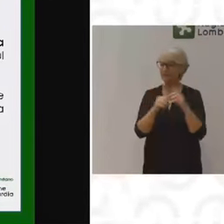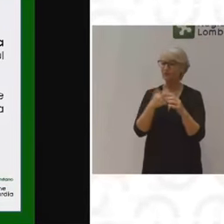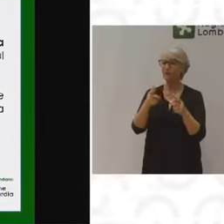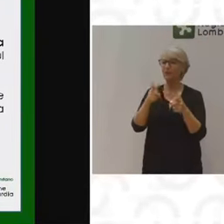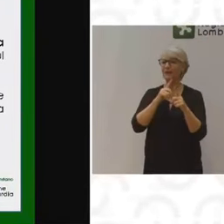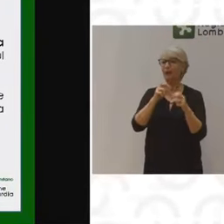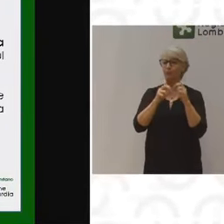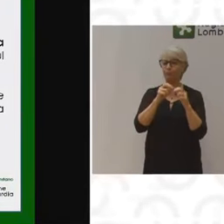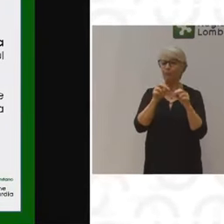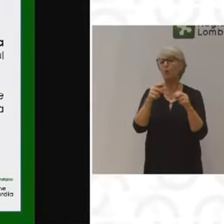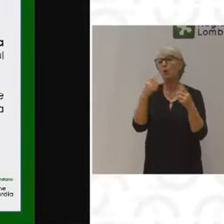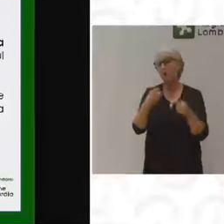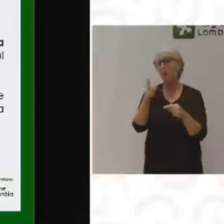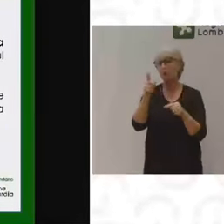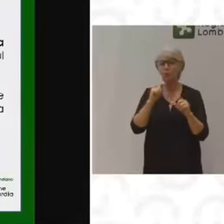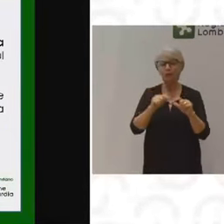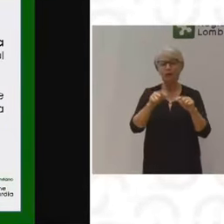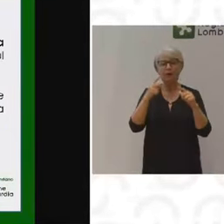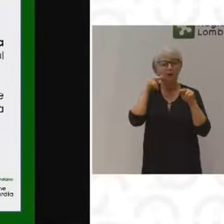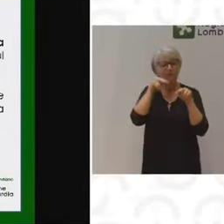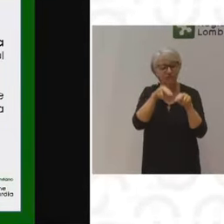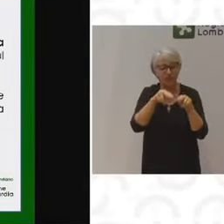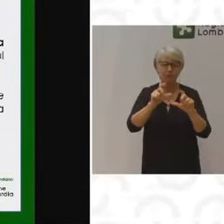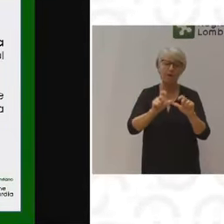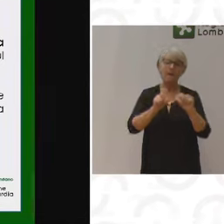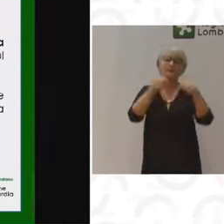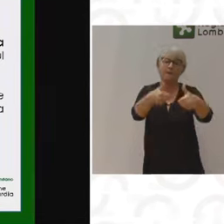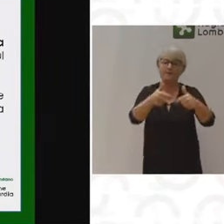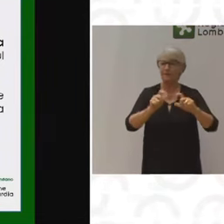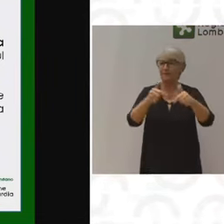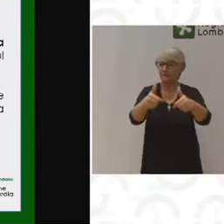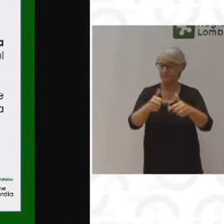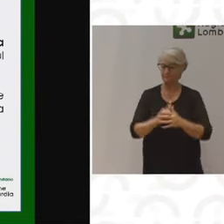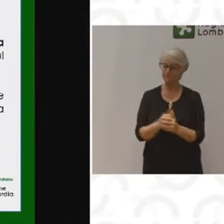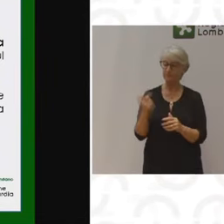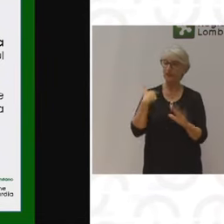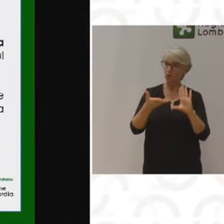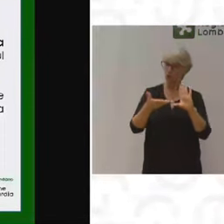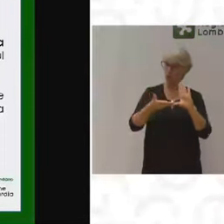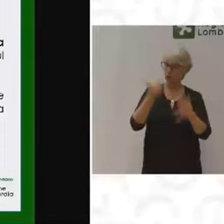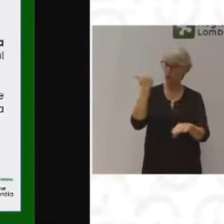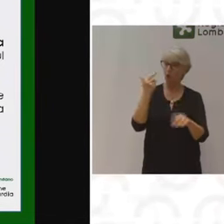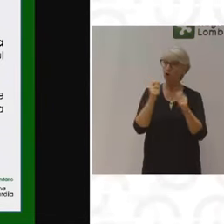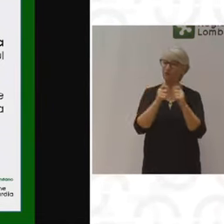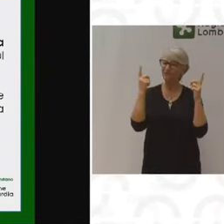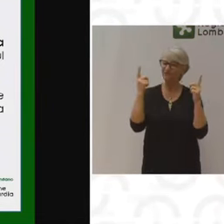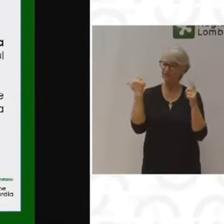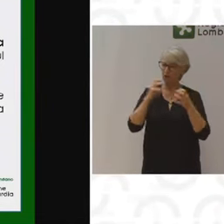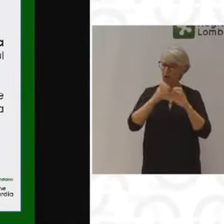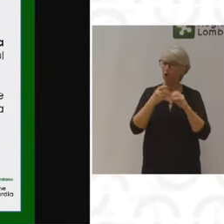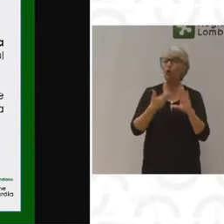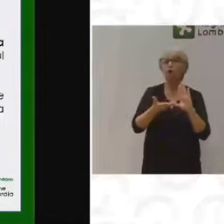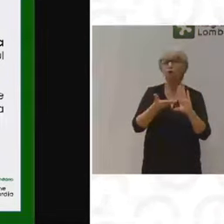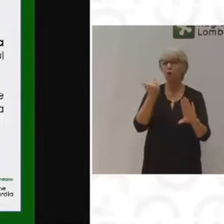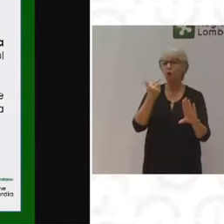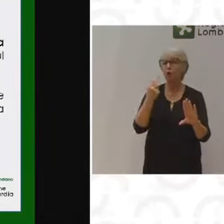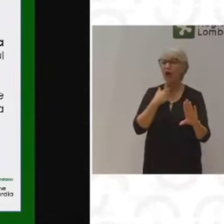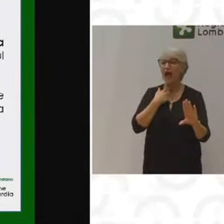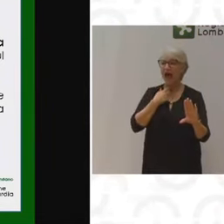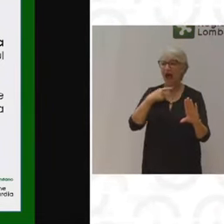e poi li potete appunto rimbalzare. Abbiamo tolto ai video che sono complessi, abbiamo tolto